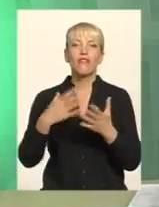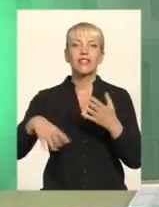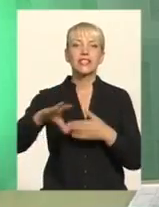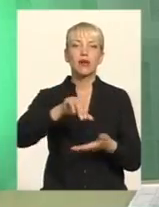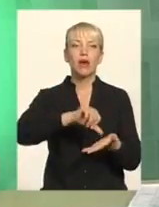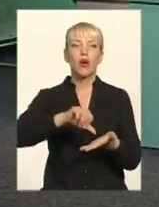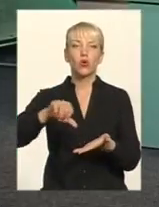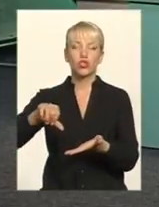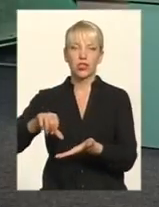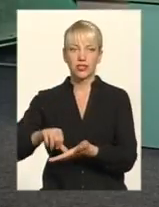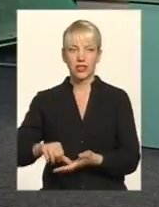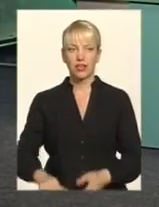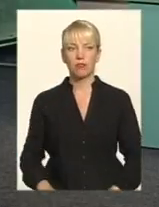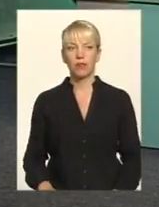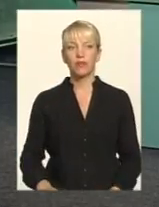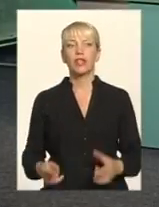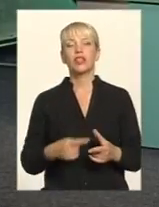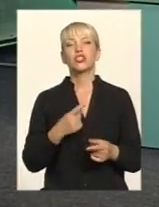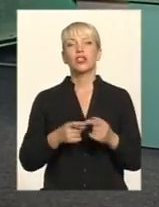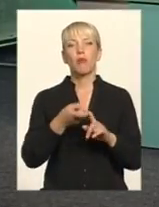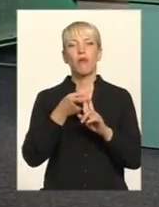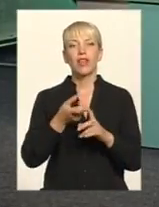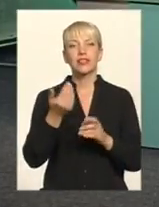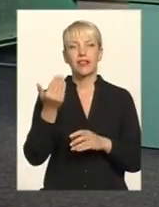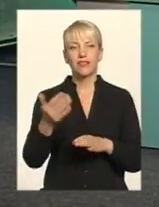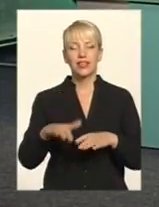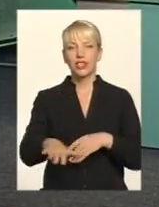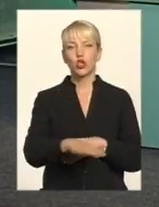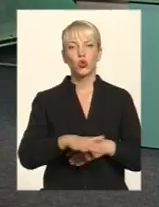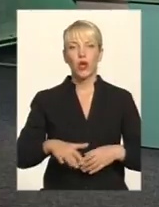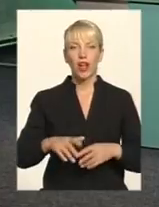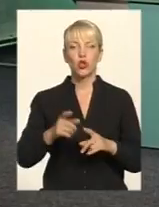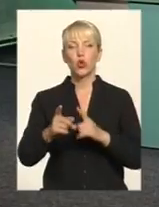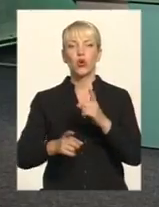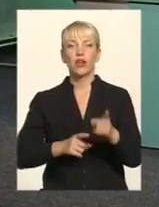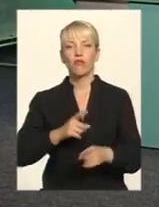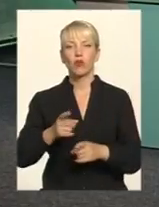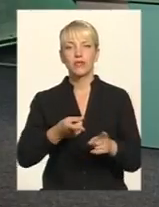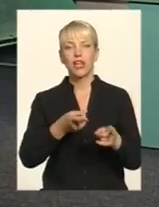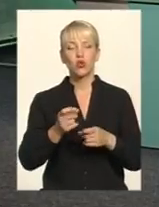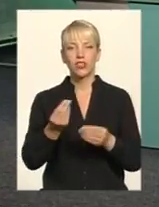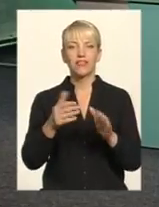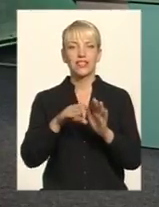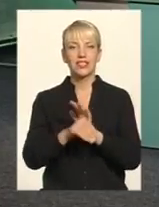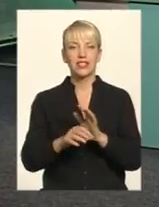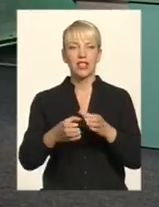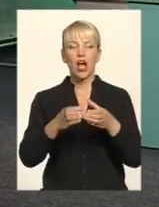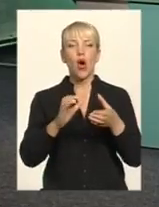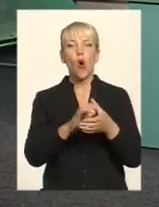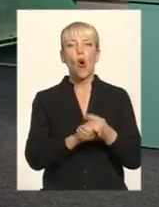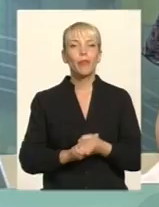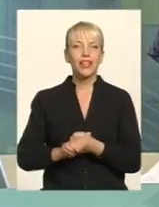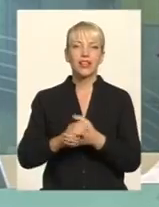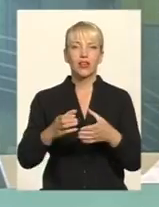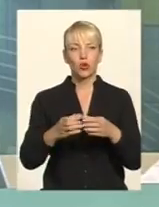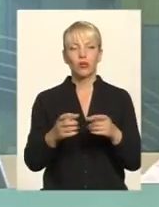учасниками. Цього, тому що... Власне, чи пов'язуєте ви територіальну реформу із залученням інвестицій в об'єднання громади, і з чого варто розпочинати,